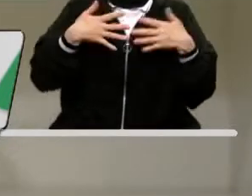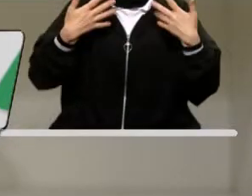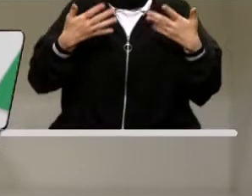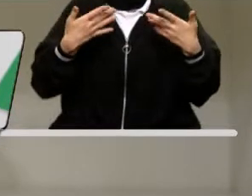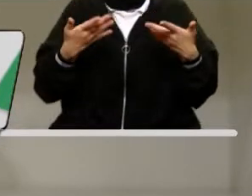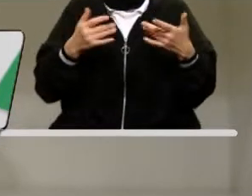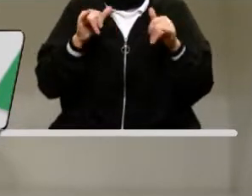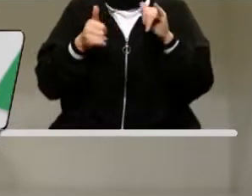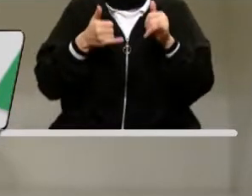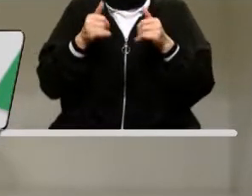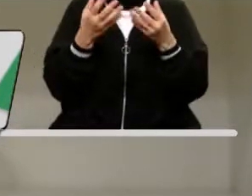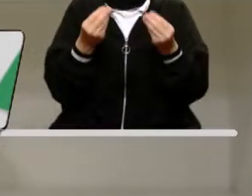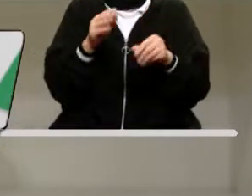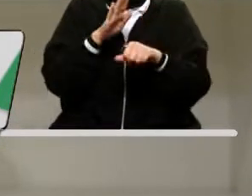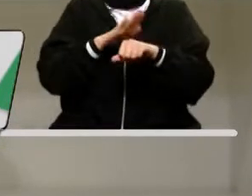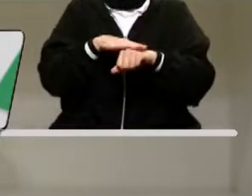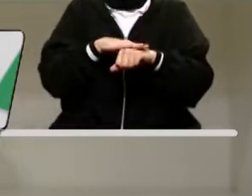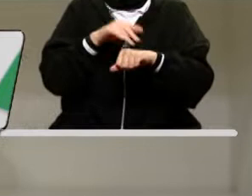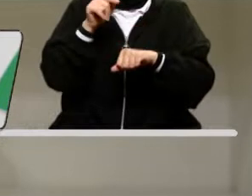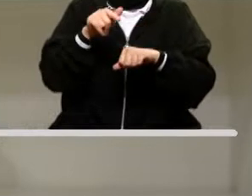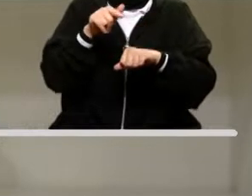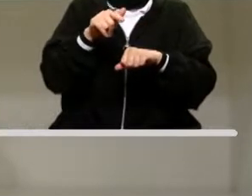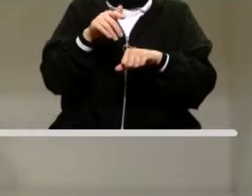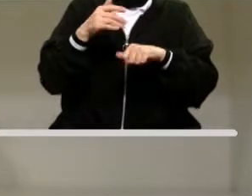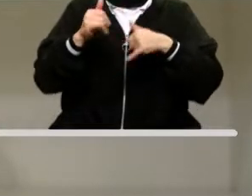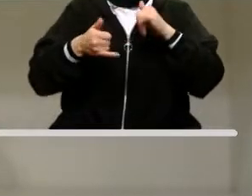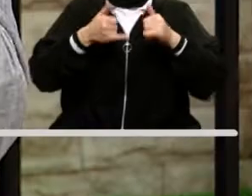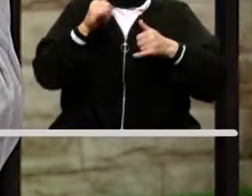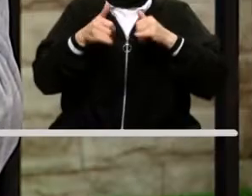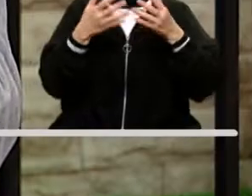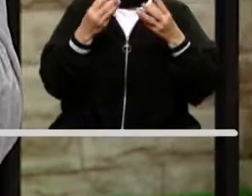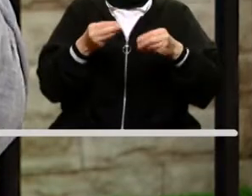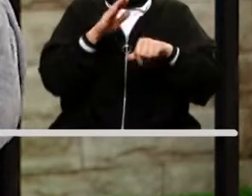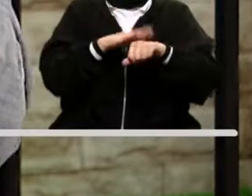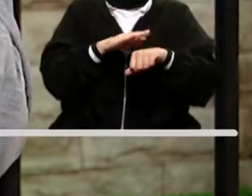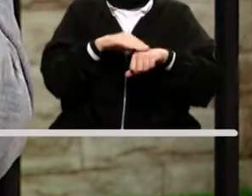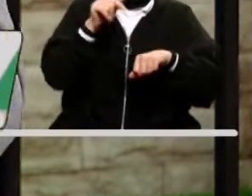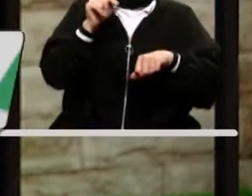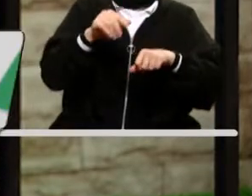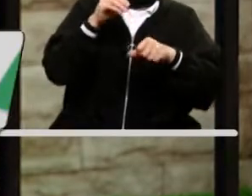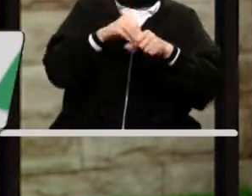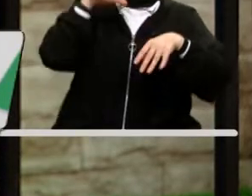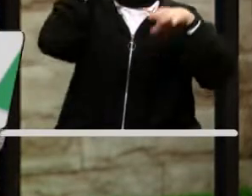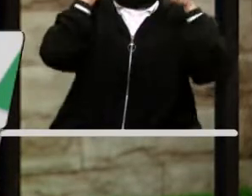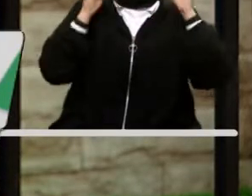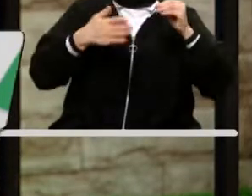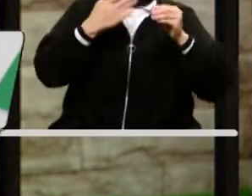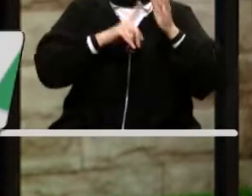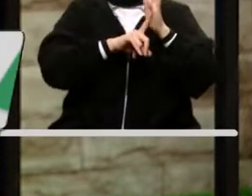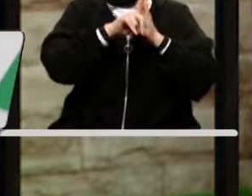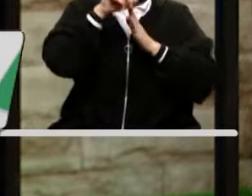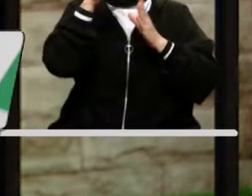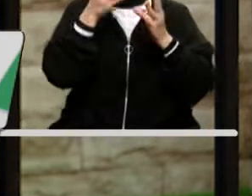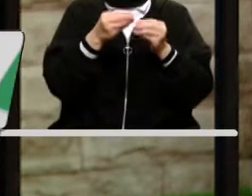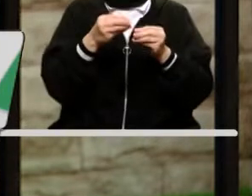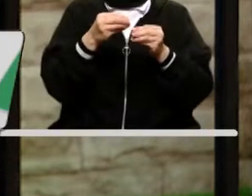olarak yapıyorsa, yani bu yaptıklarını zevk almak için öğrenmişse kalıcıdır, daha başarılı olacaktır.